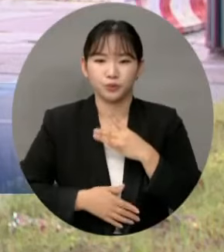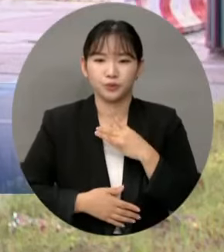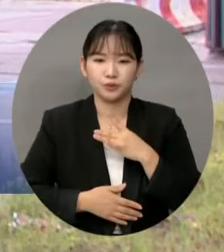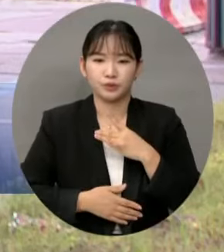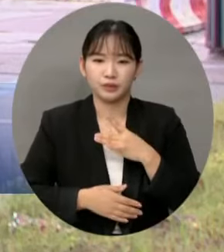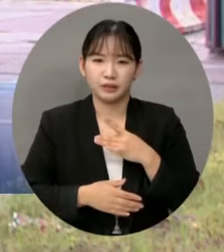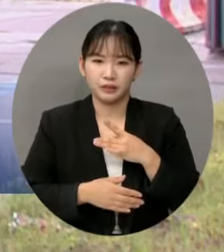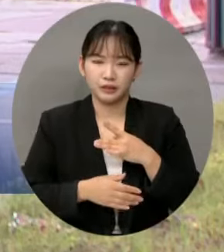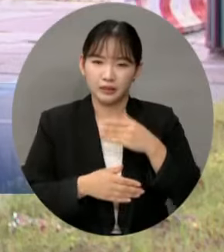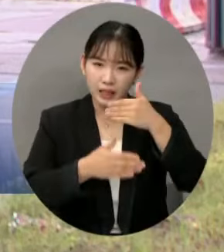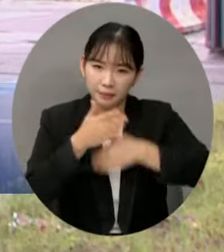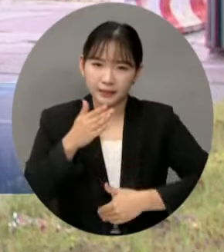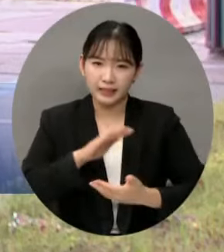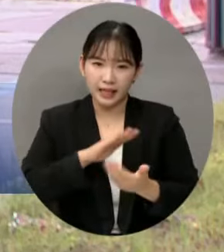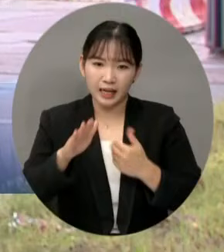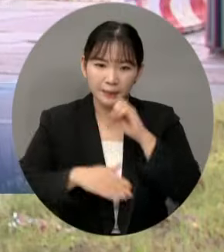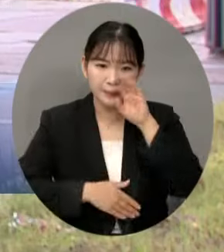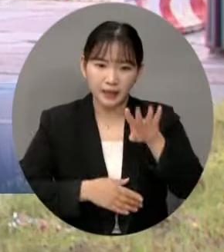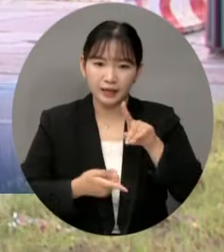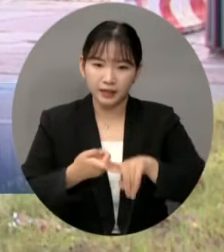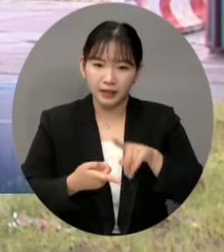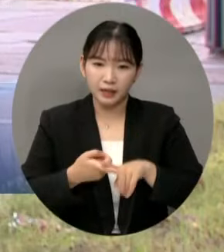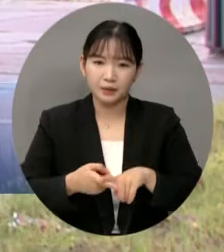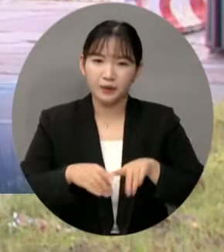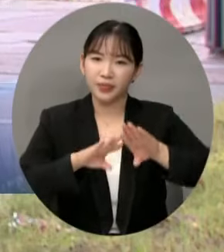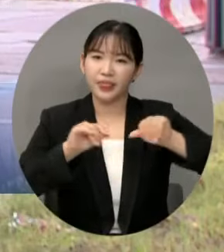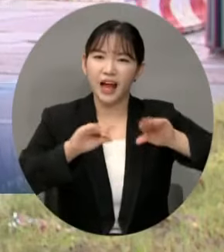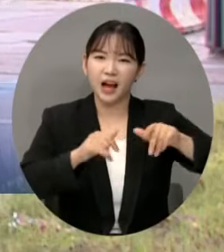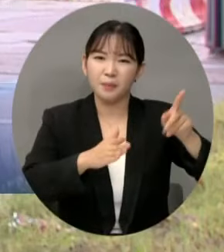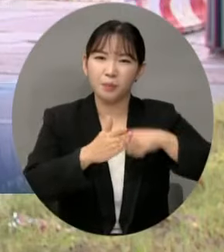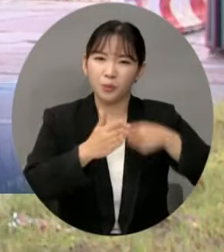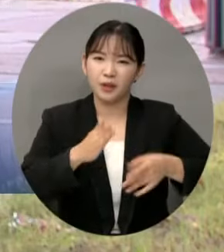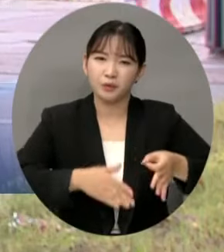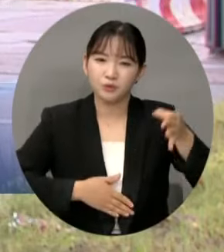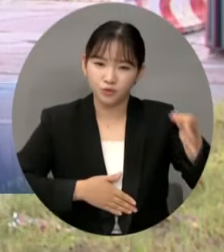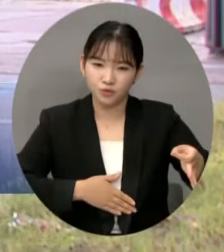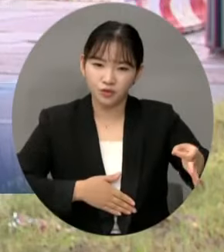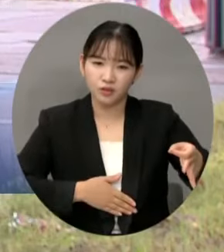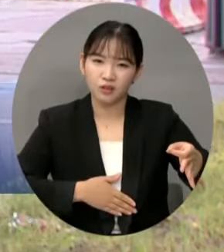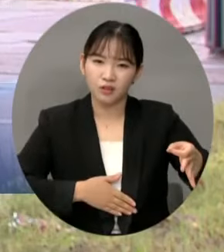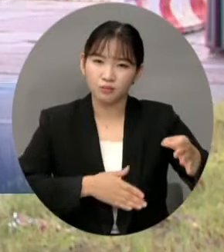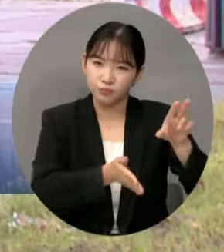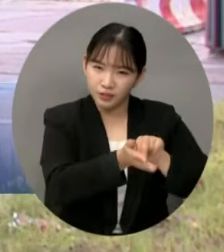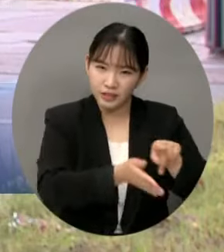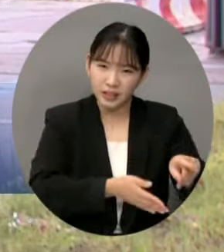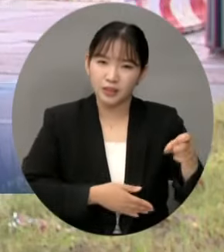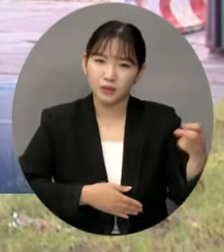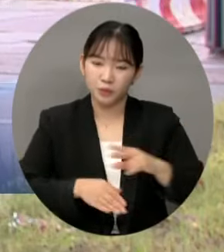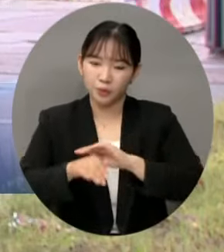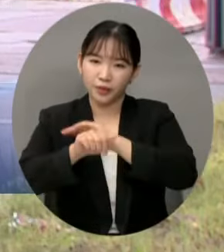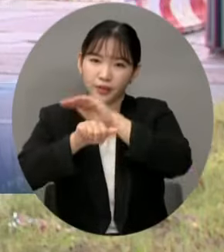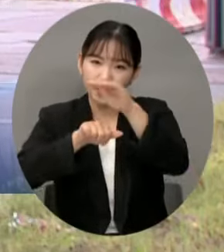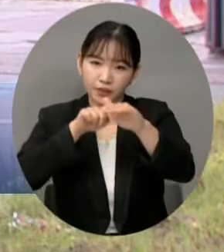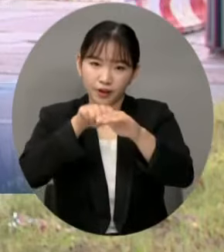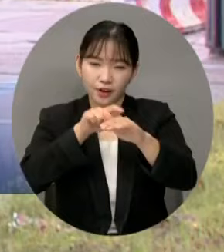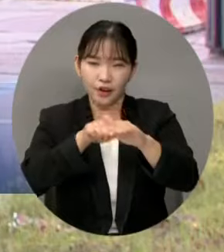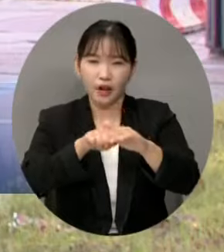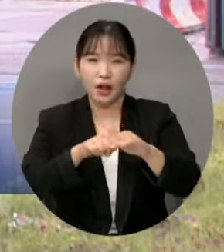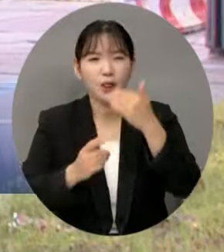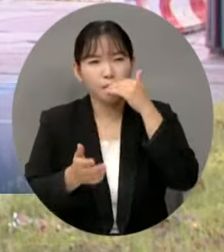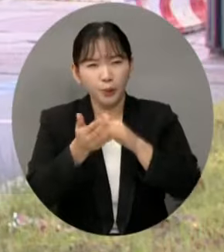안 되고요 어 나머지 아까 말씀드린 것처럼 용지 보상이나 그다음에 터널에